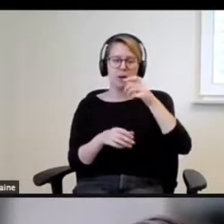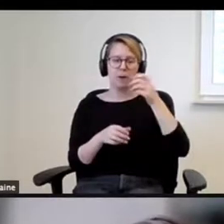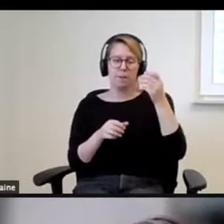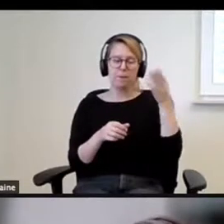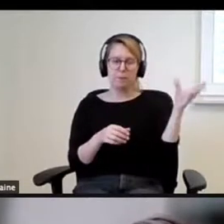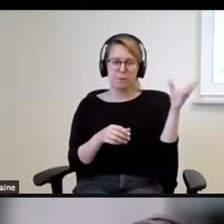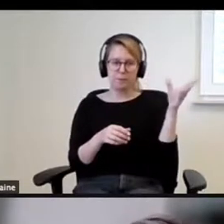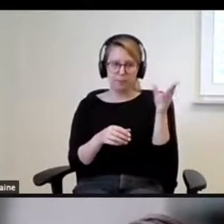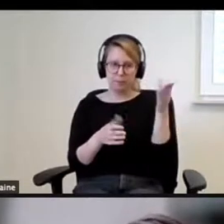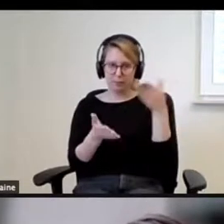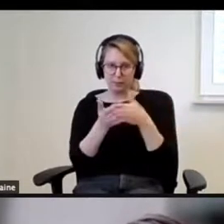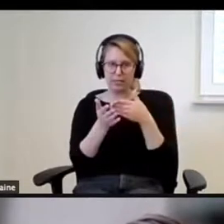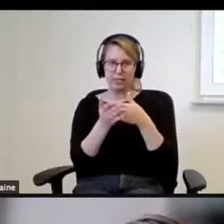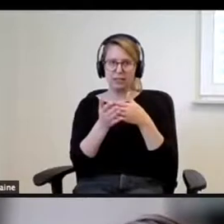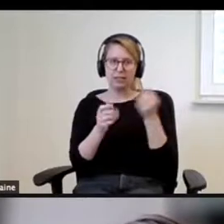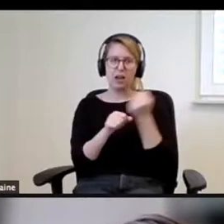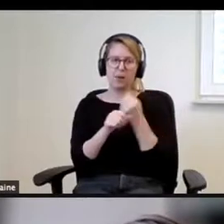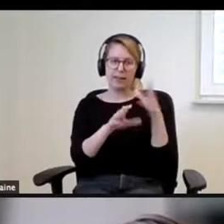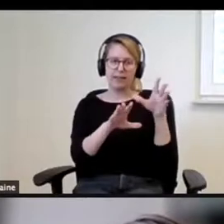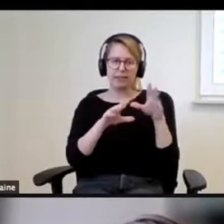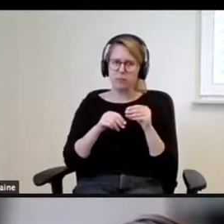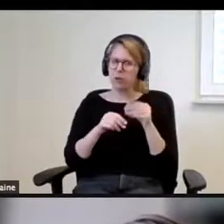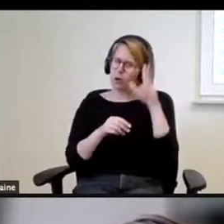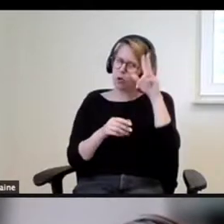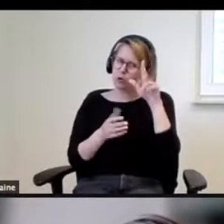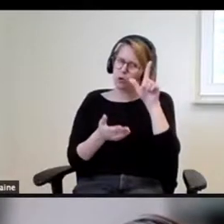que ça vaut aussi en France, par exemple?